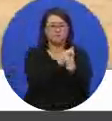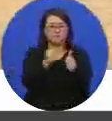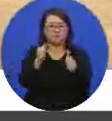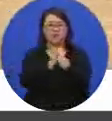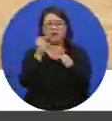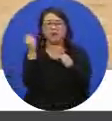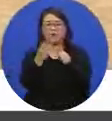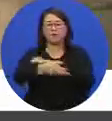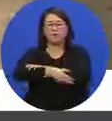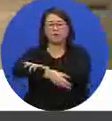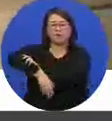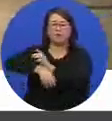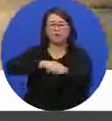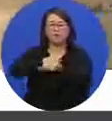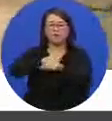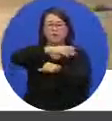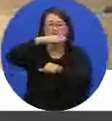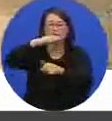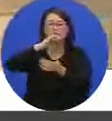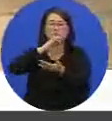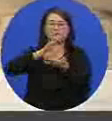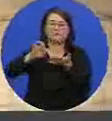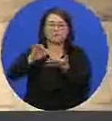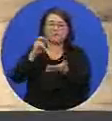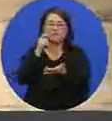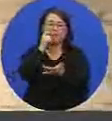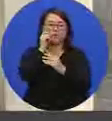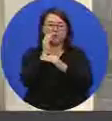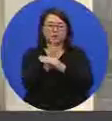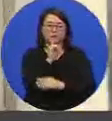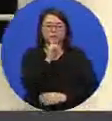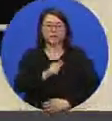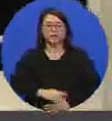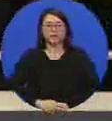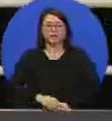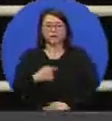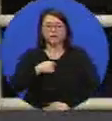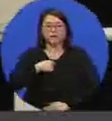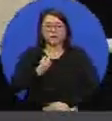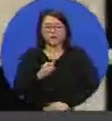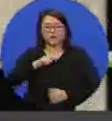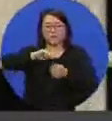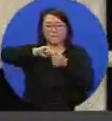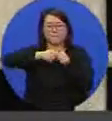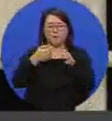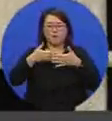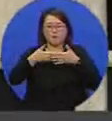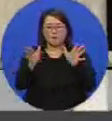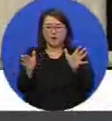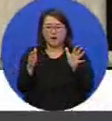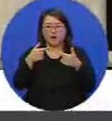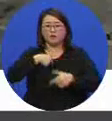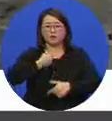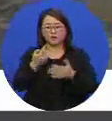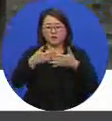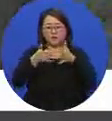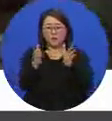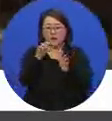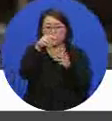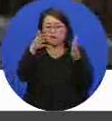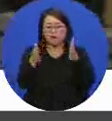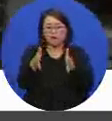비틀려 제대로 사용하지 못하고 있다고 주장했습니다. 혼자 있는 징벌방에 교도관이